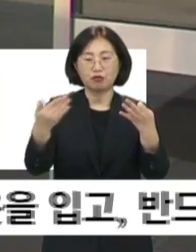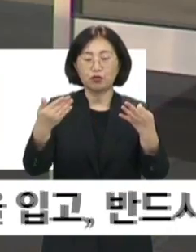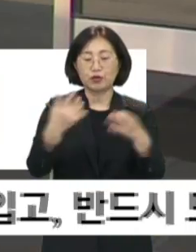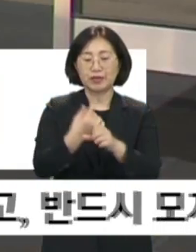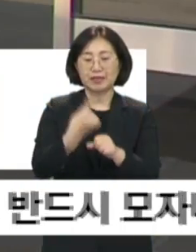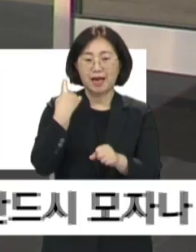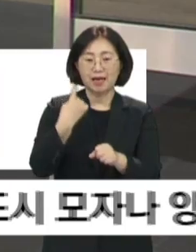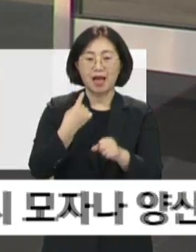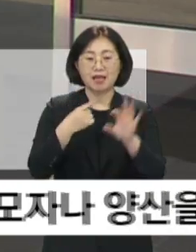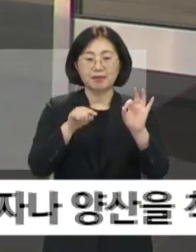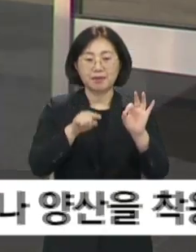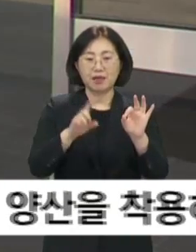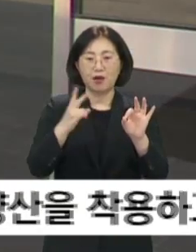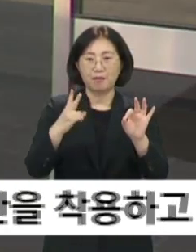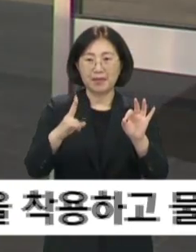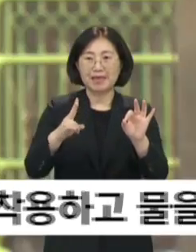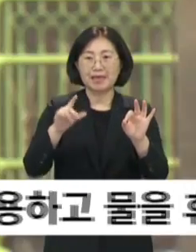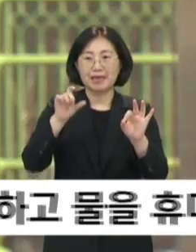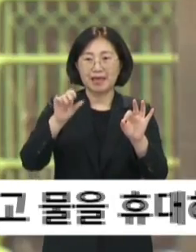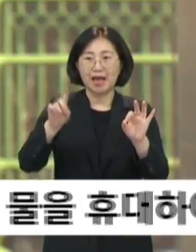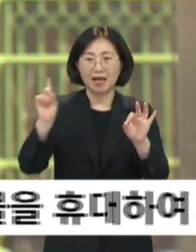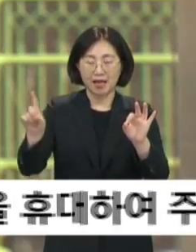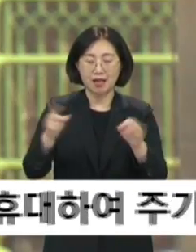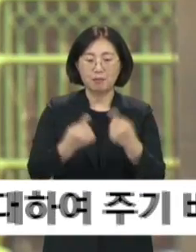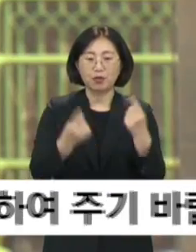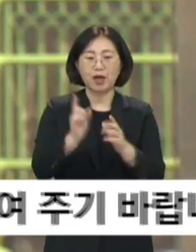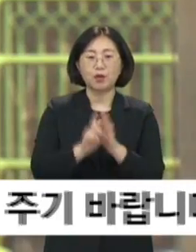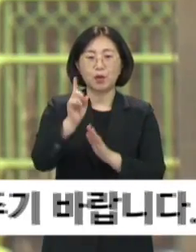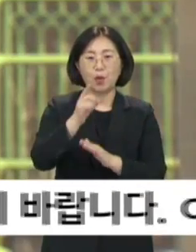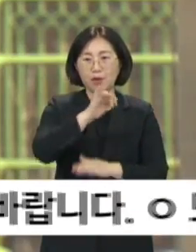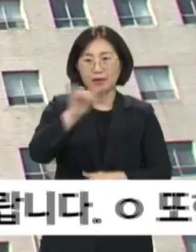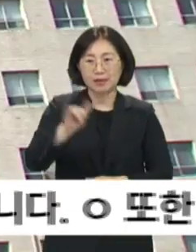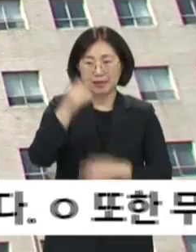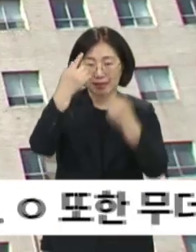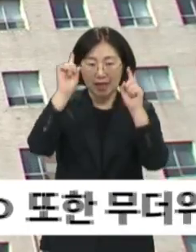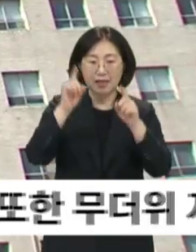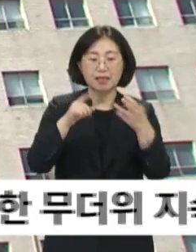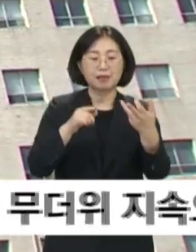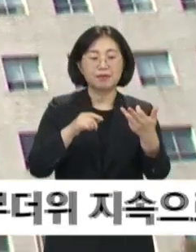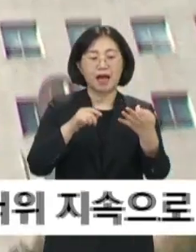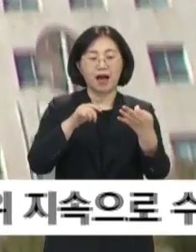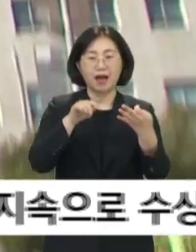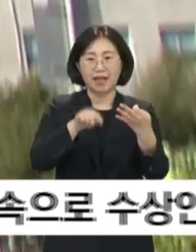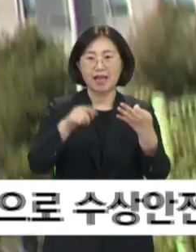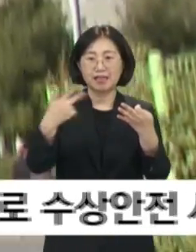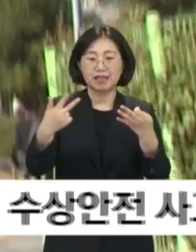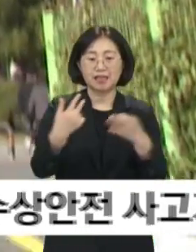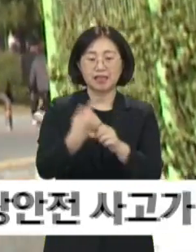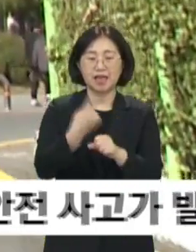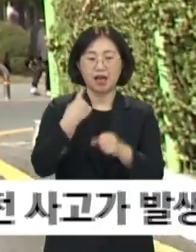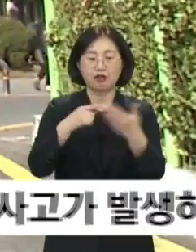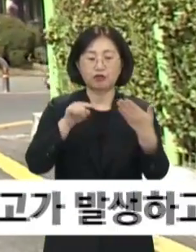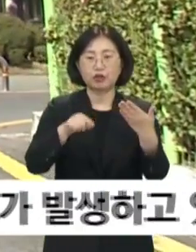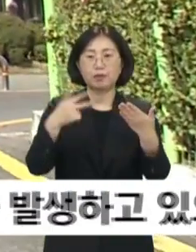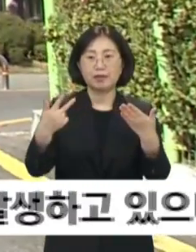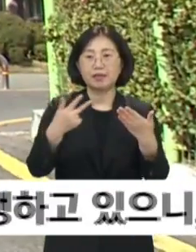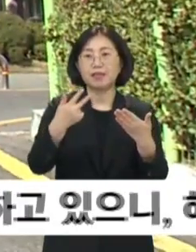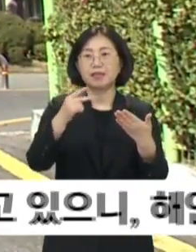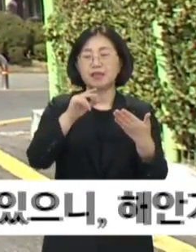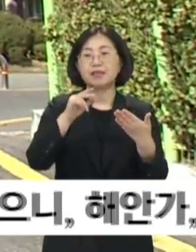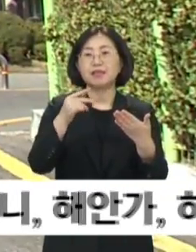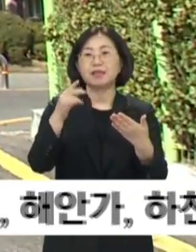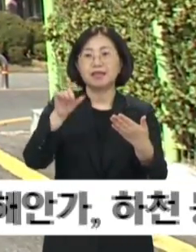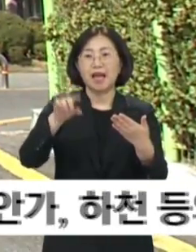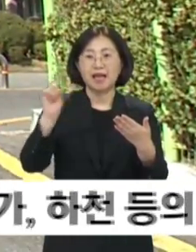지난해 10.2대 1보다 높았고 을지대 대전 캠퍼스는 14.7대 1의 경쟁률로 지난해 9.7대 1에 미해 크게